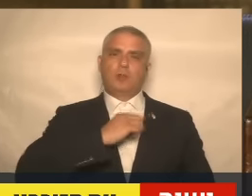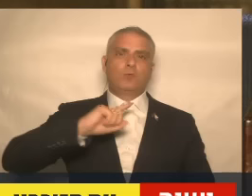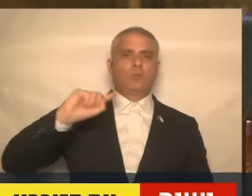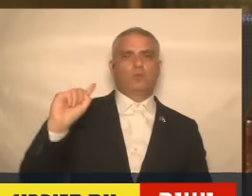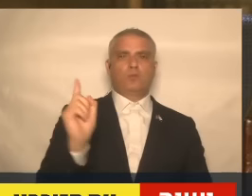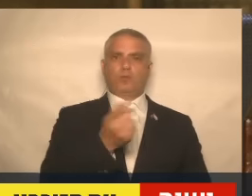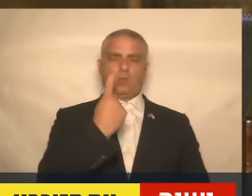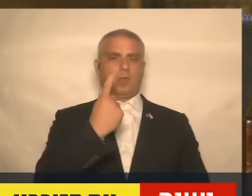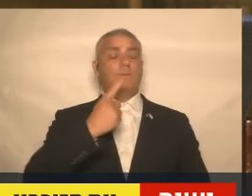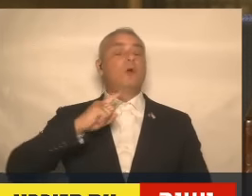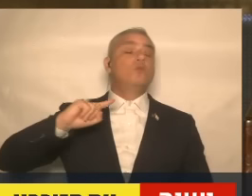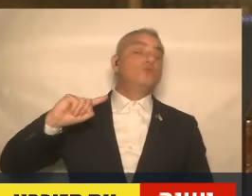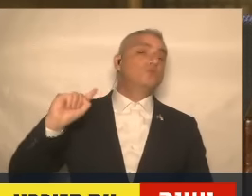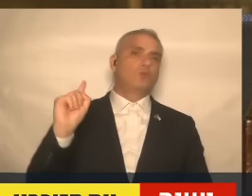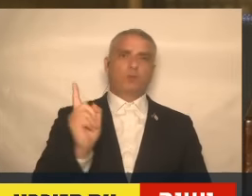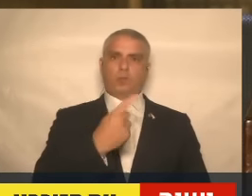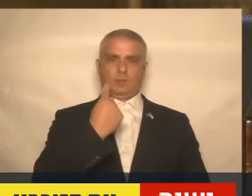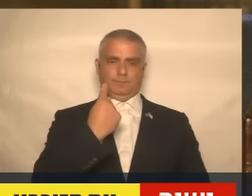כולן, את כולם.